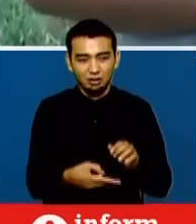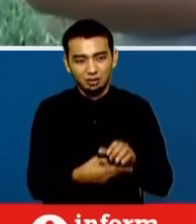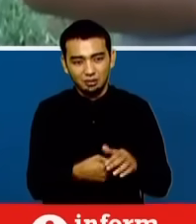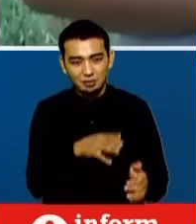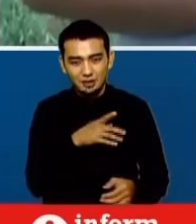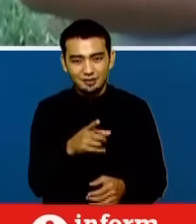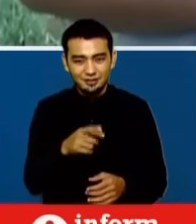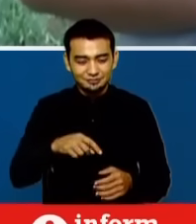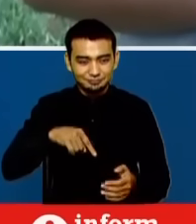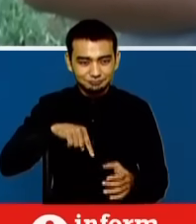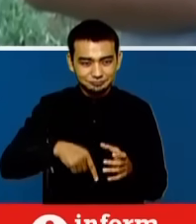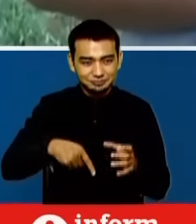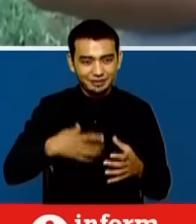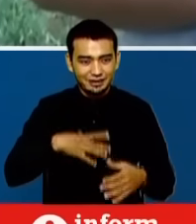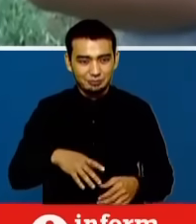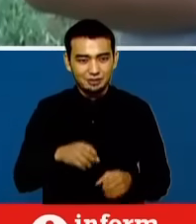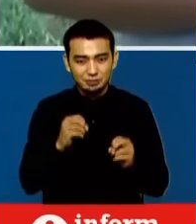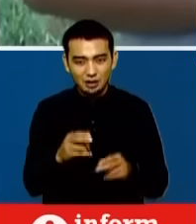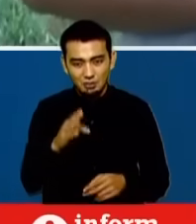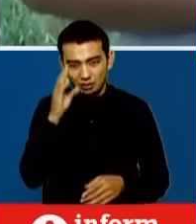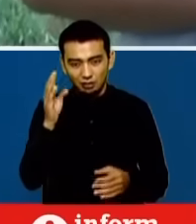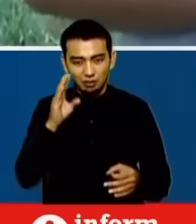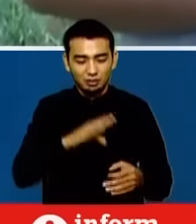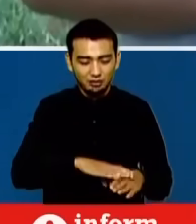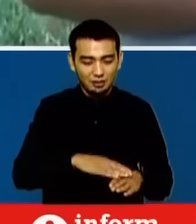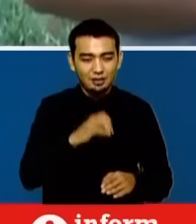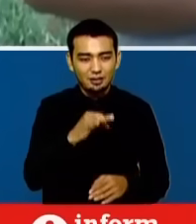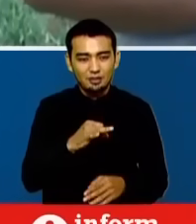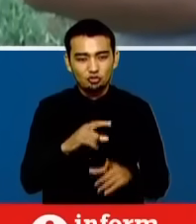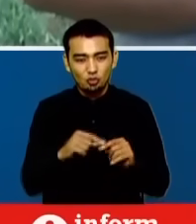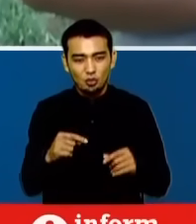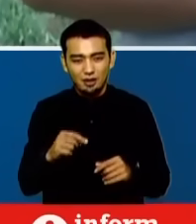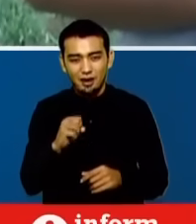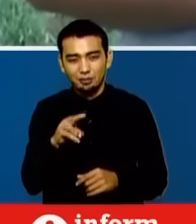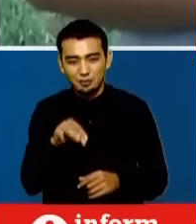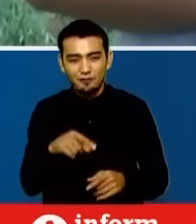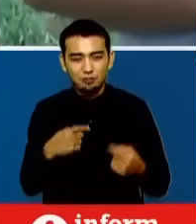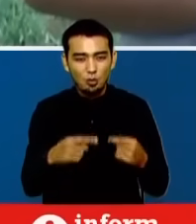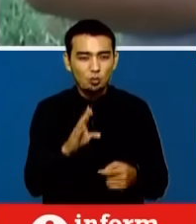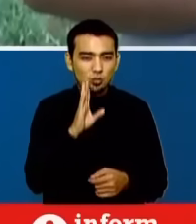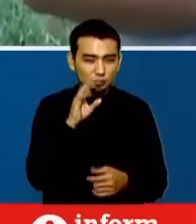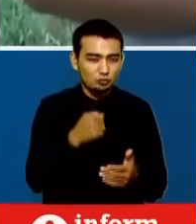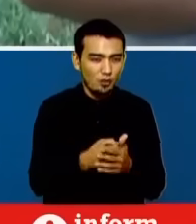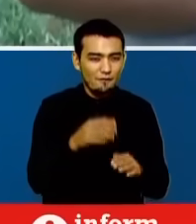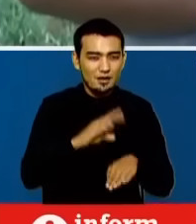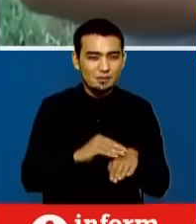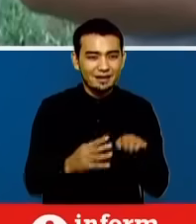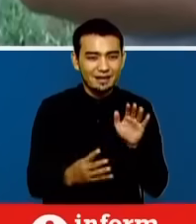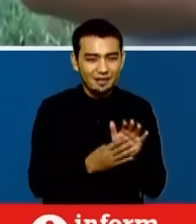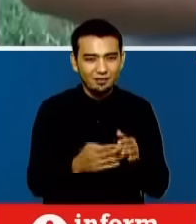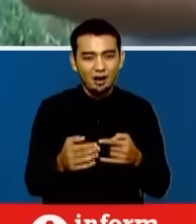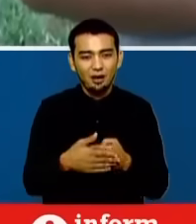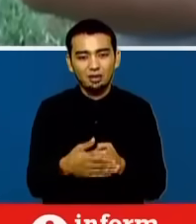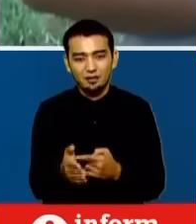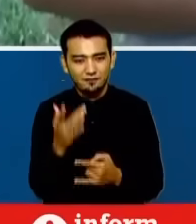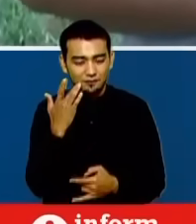бекітілмеген футбол қақпасы жылжып кетіп, баланы басып қалған. Мектеп әкімшілігі футбол алаңы таңертеңнен кешкі 9-ға дейін ашық екенін